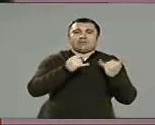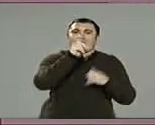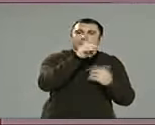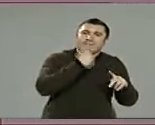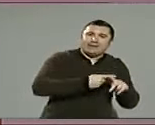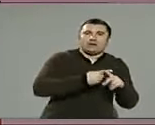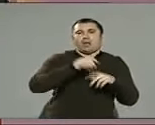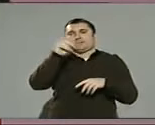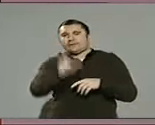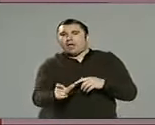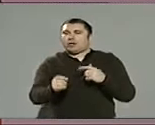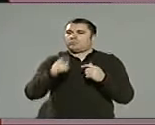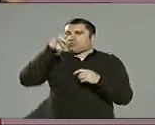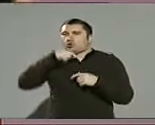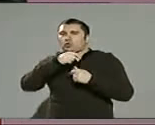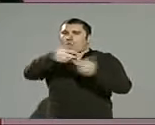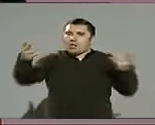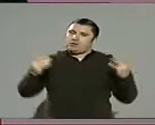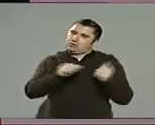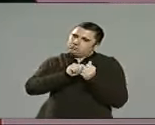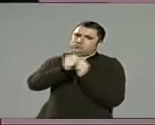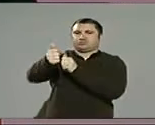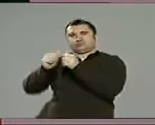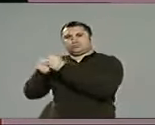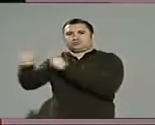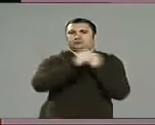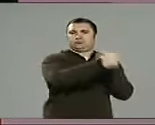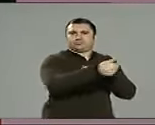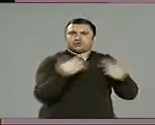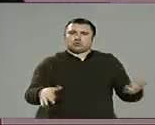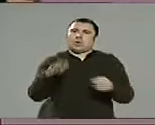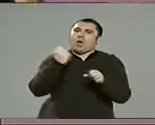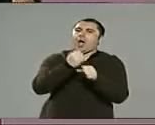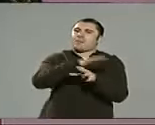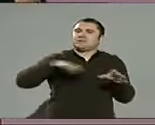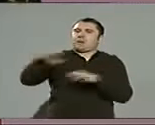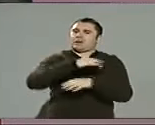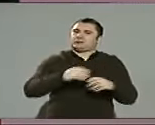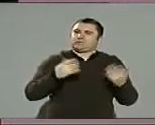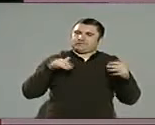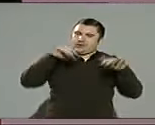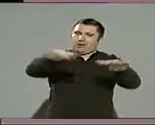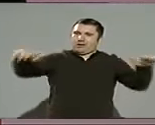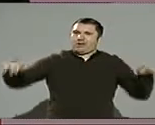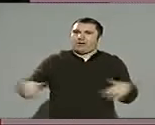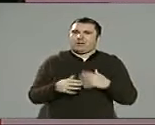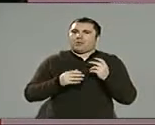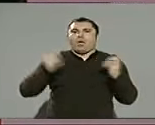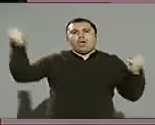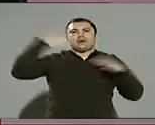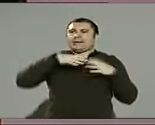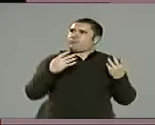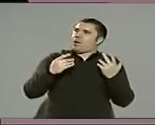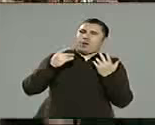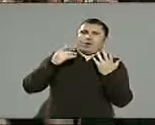in Portugal nach vorne zu bringen, Arbeitsplätze zu schaffen und den Klimawandel zu bekämpfen. Das wäre ein Programm für die